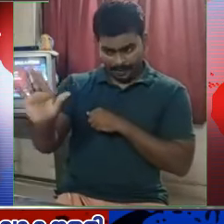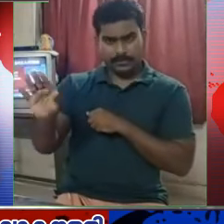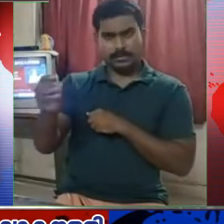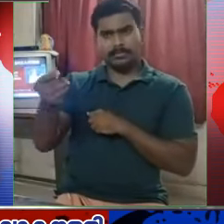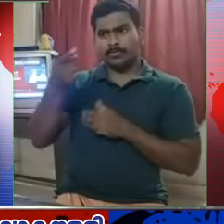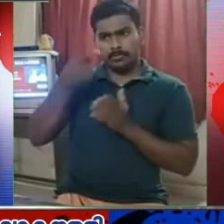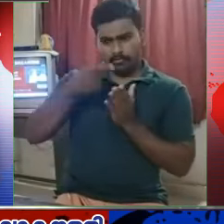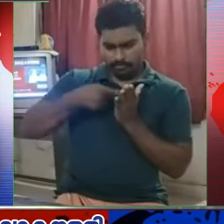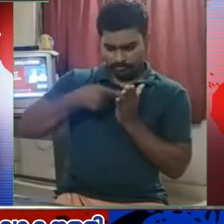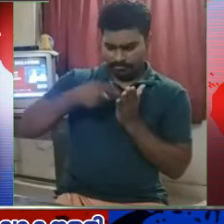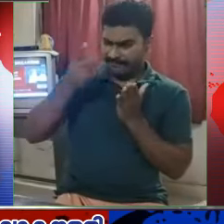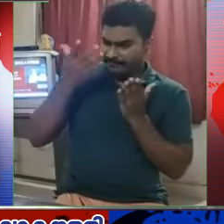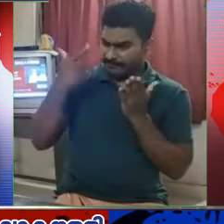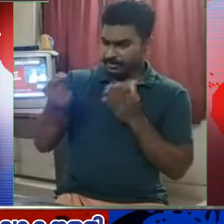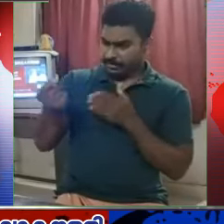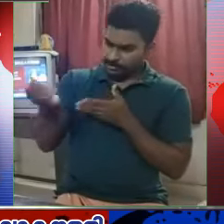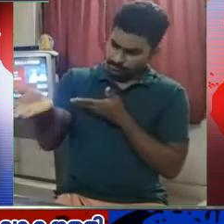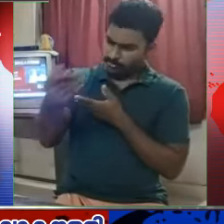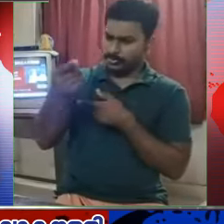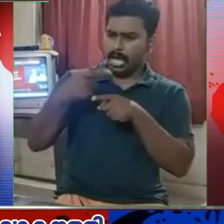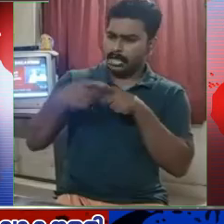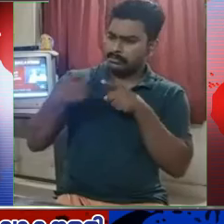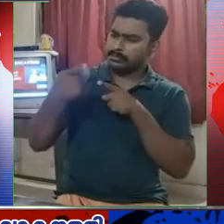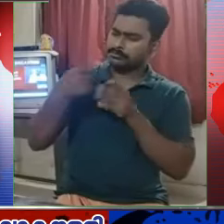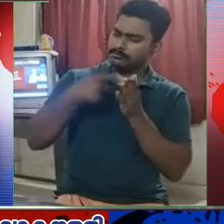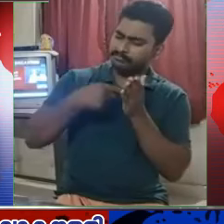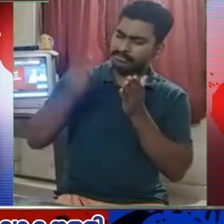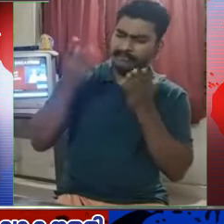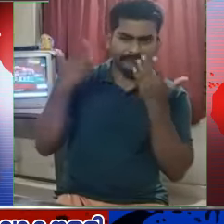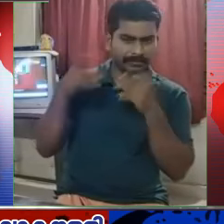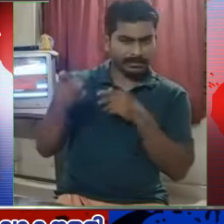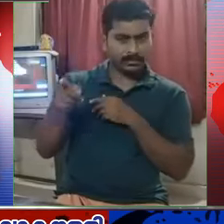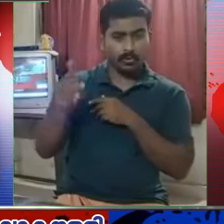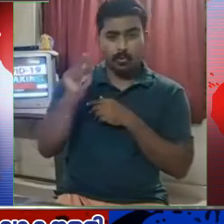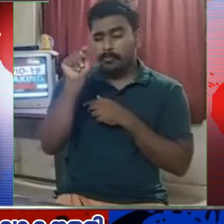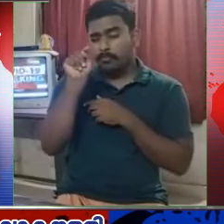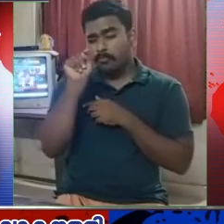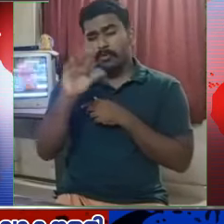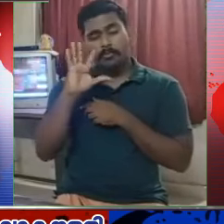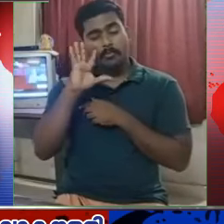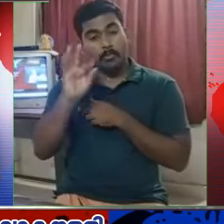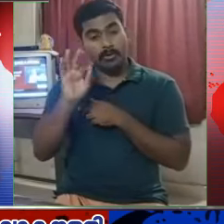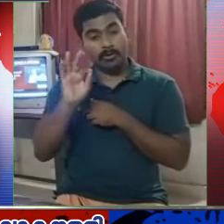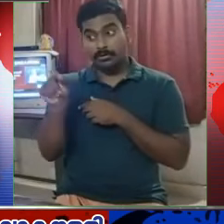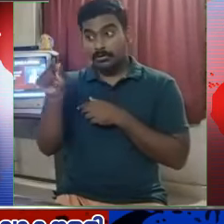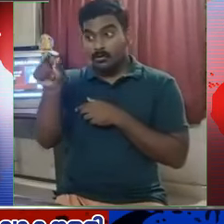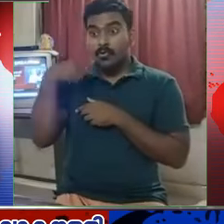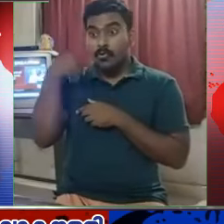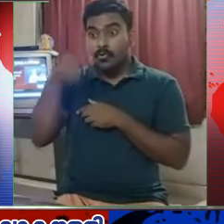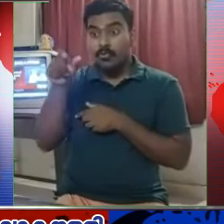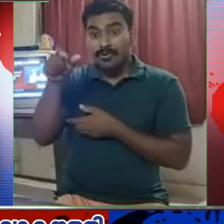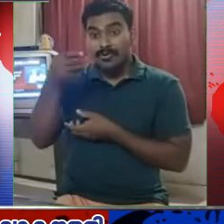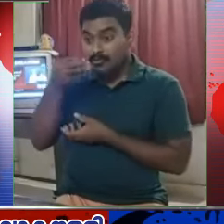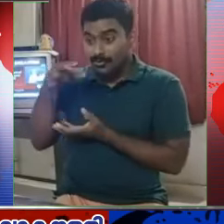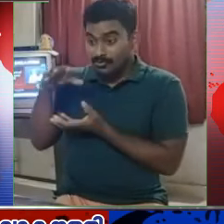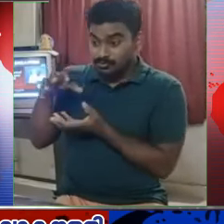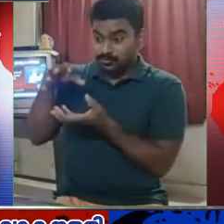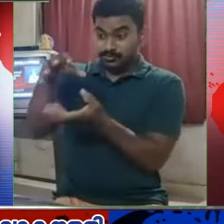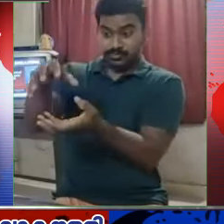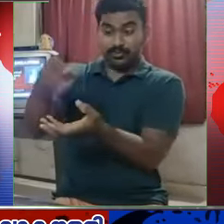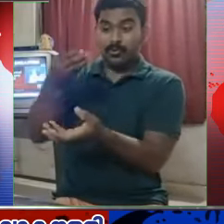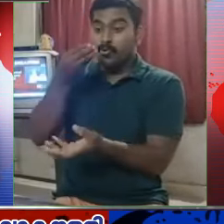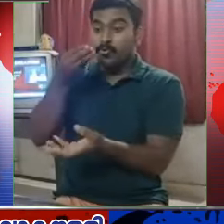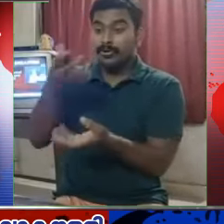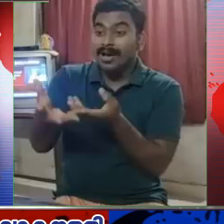കമ്മ്യൂണിറ്റി കിച്ചൺ നടത്തുക എന്നത് തദ്ദേശഭരണ സ്ഥാപനങ്ങൾ ഈ ഘട്ടത്തിൽ ഒരു പ്രധാന ധർമ്മമായി തന്നെ